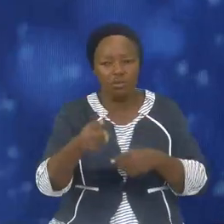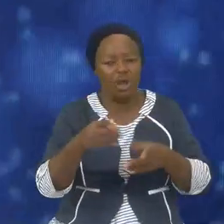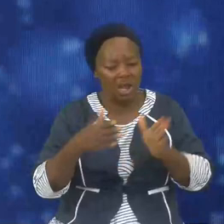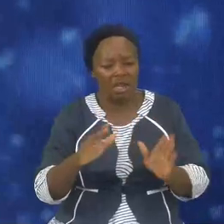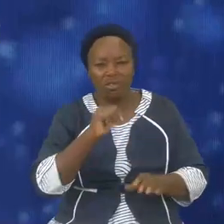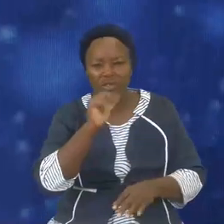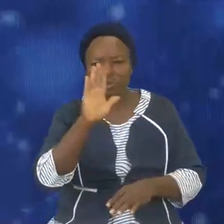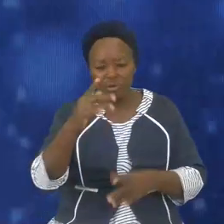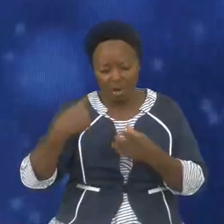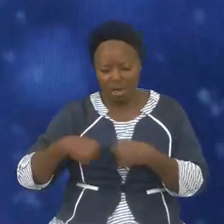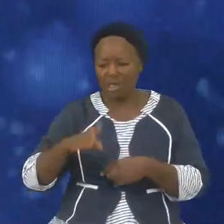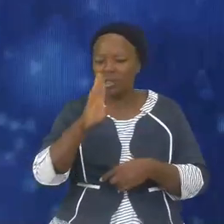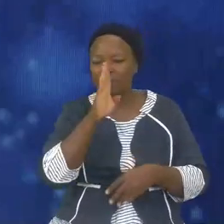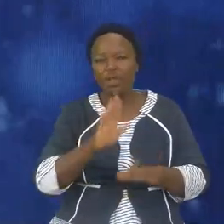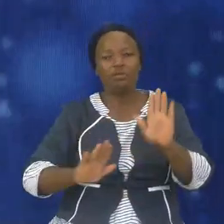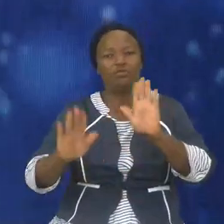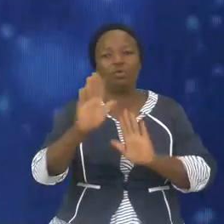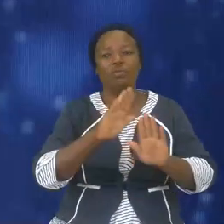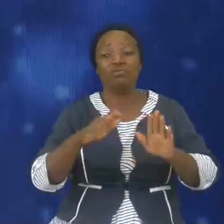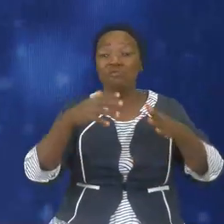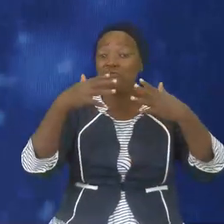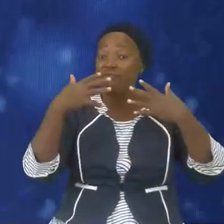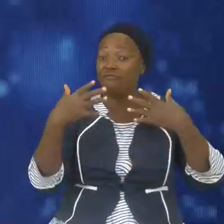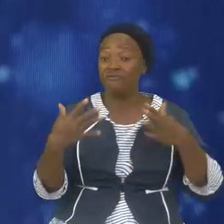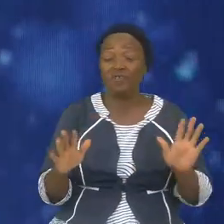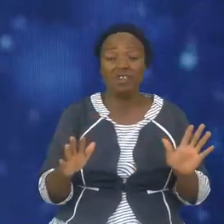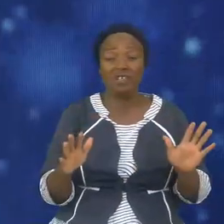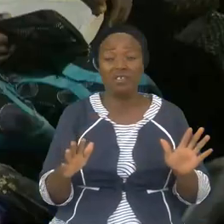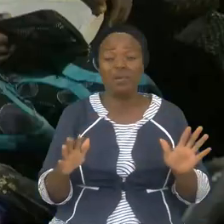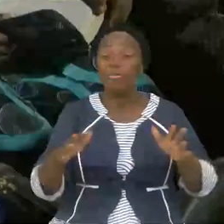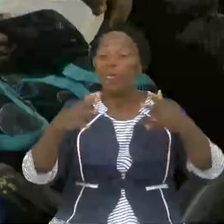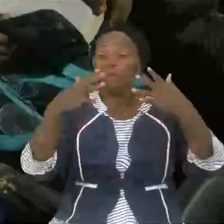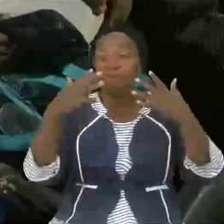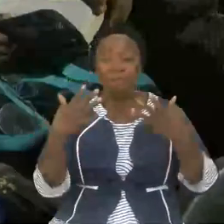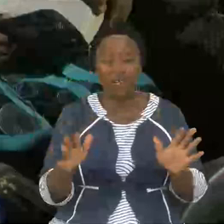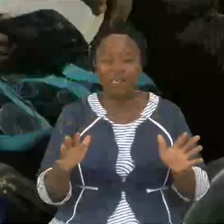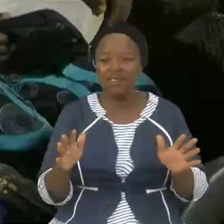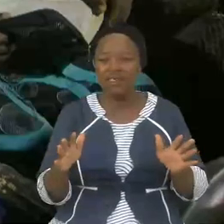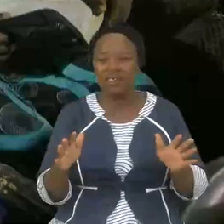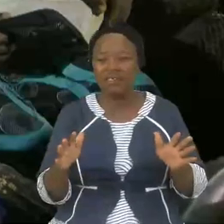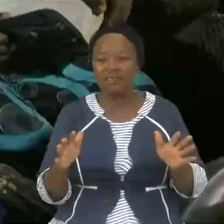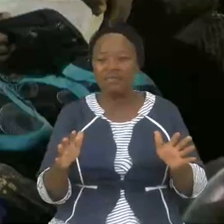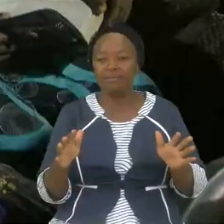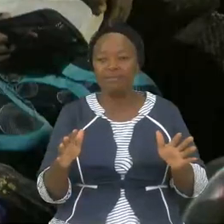Que votre cœur ne se trouble point. Tout a pris fin. Je dis, c'est la fin de tout.